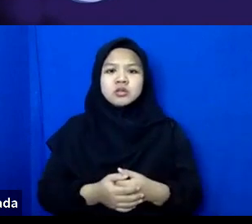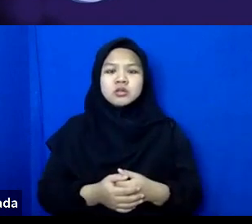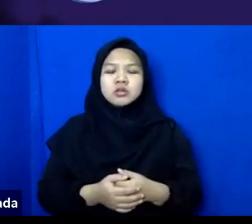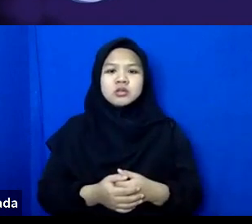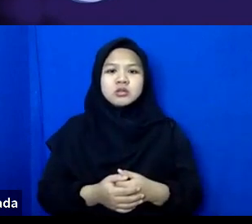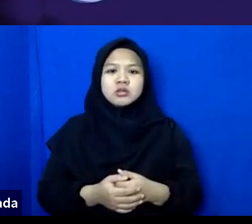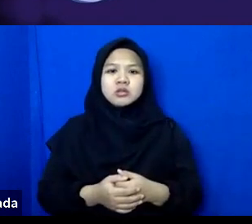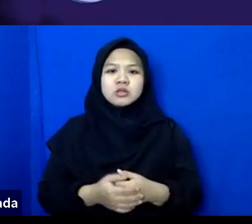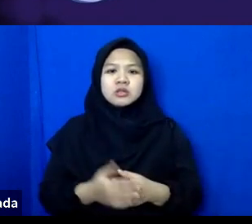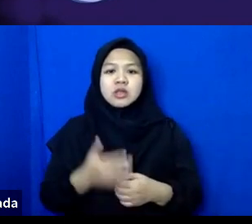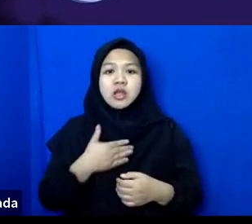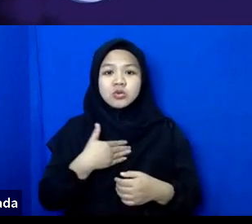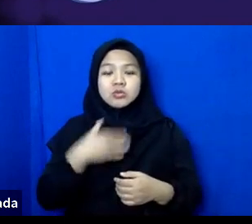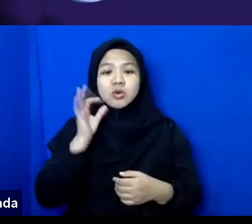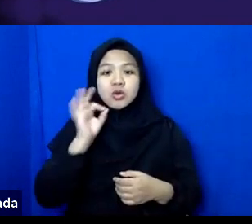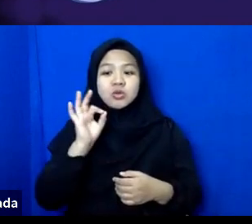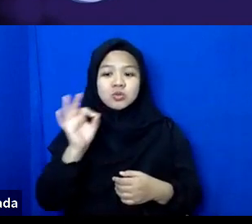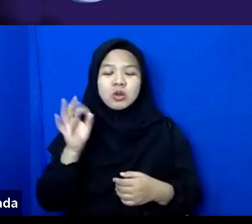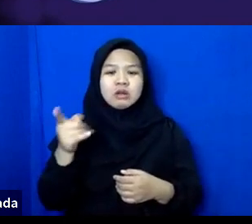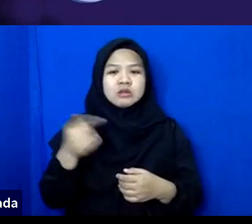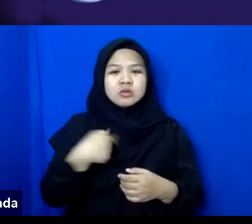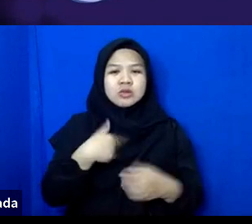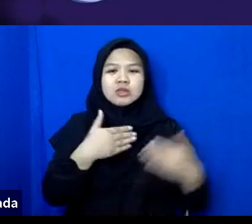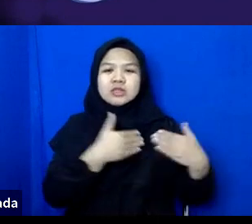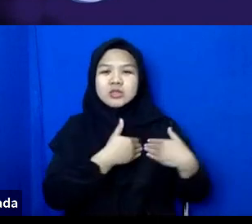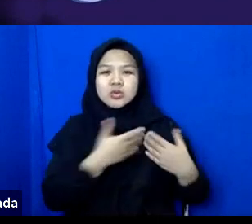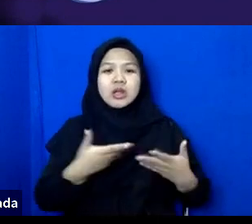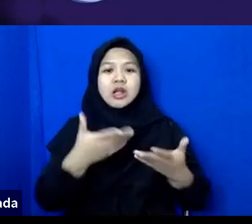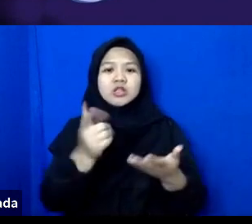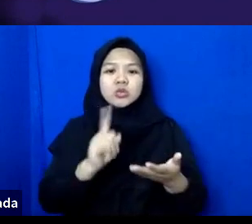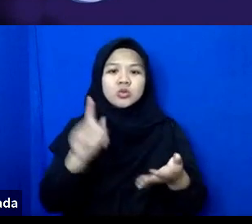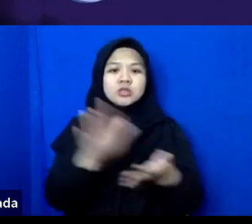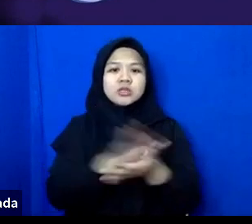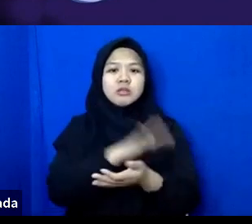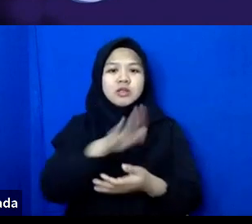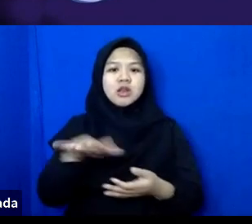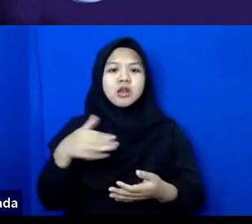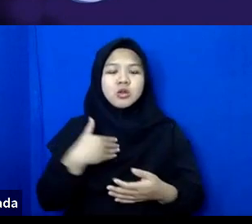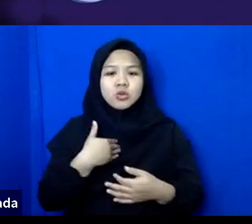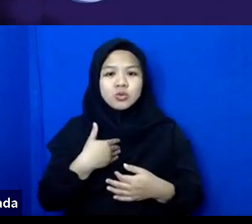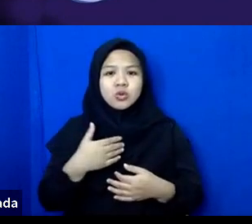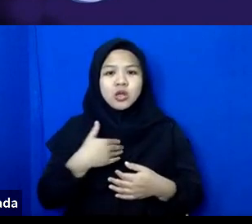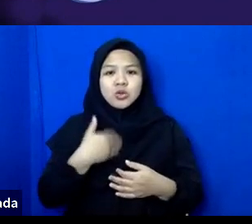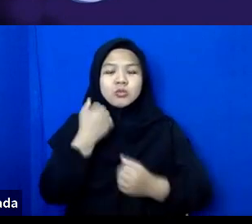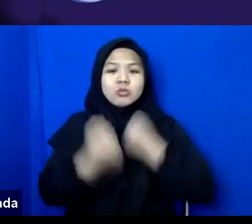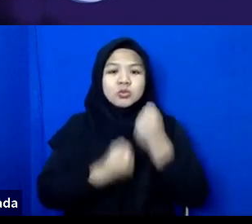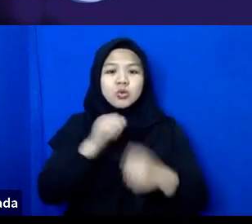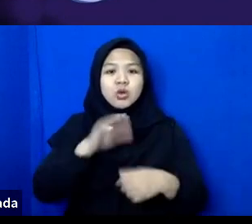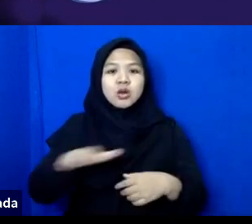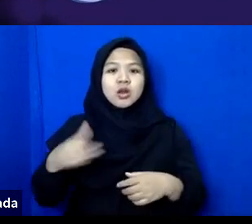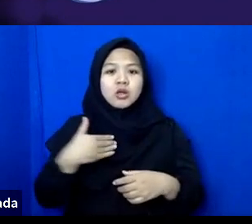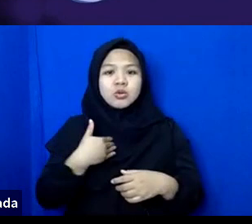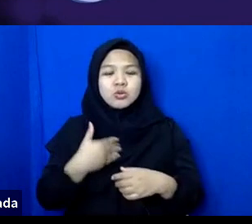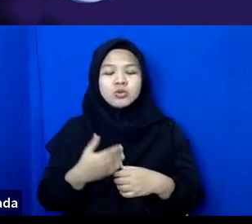aku sebagai orang tua Dia belum tentu saja tersinggung lokasi dulu kesempatan anakku udah berangkat ke 52 kanan Aku